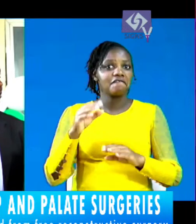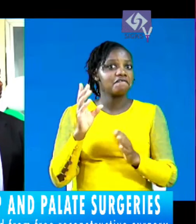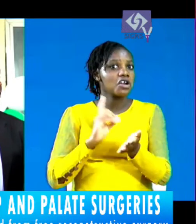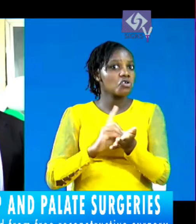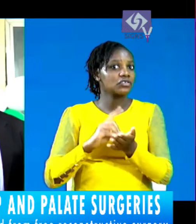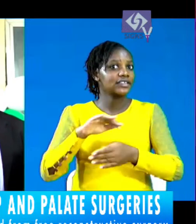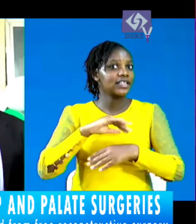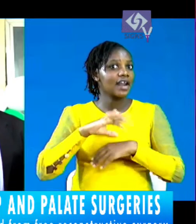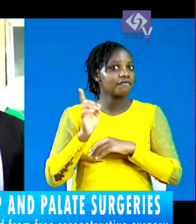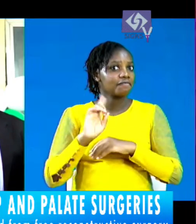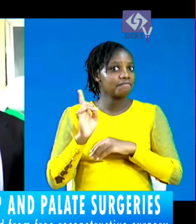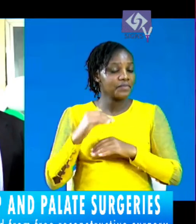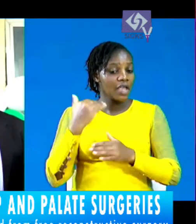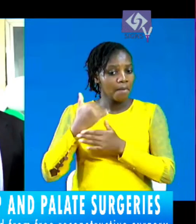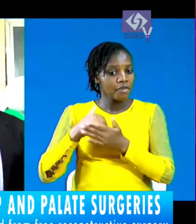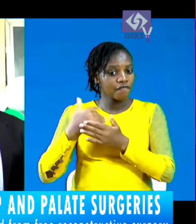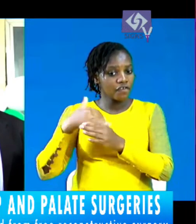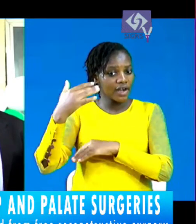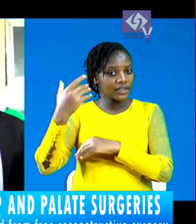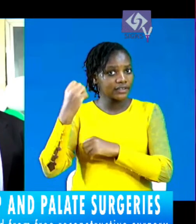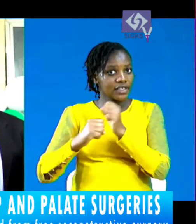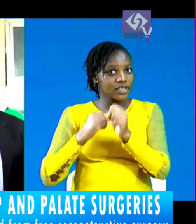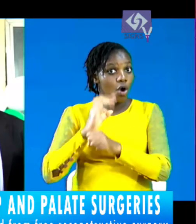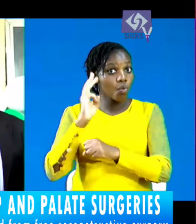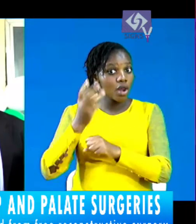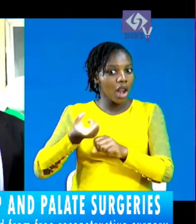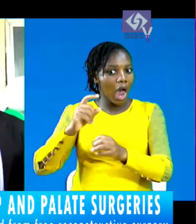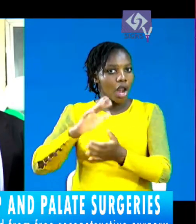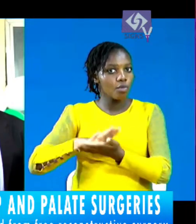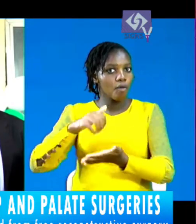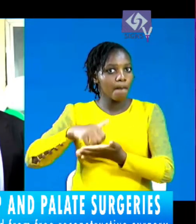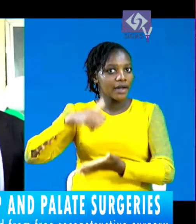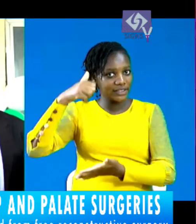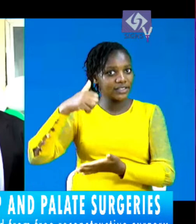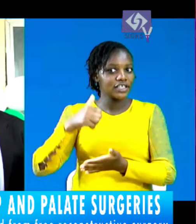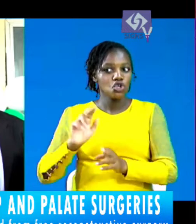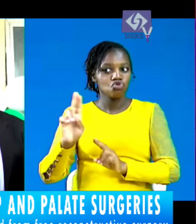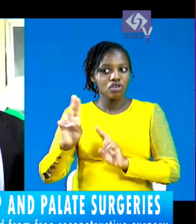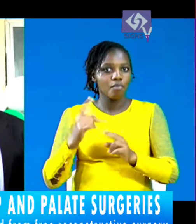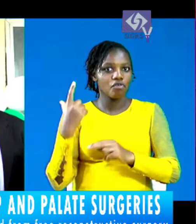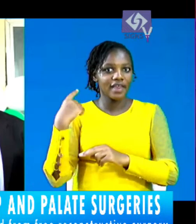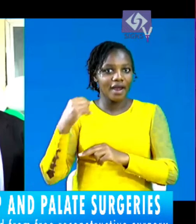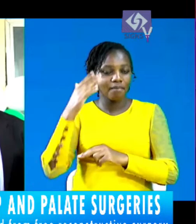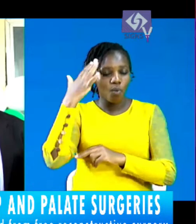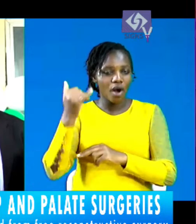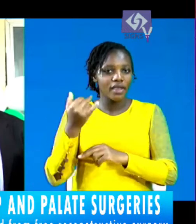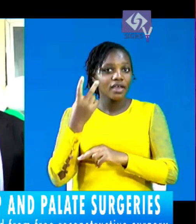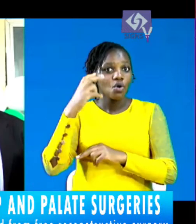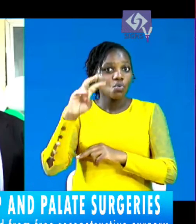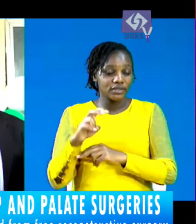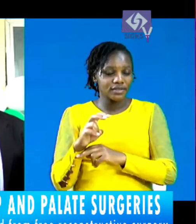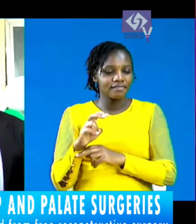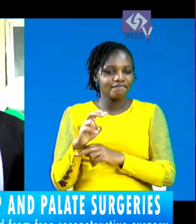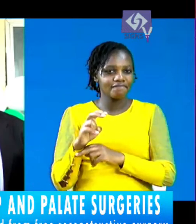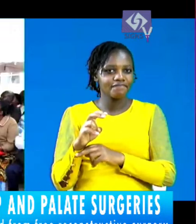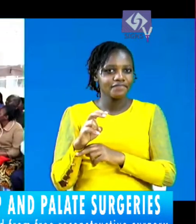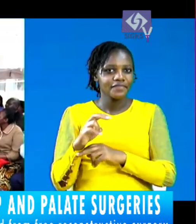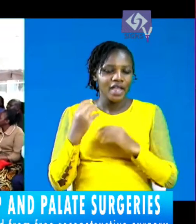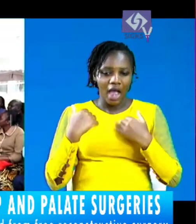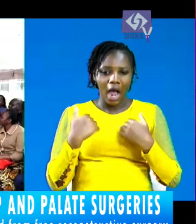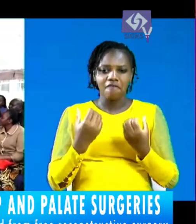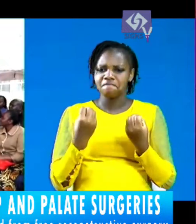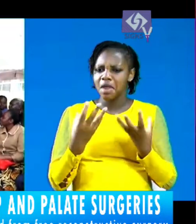mwaka ujao ufike, tutaongeza pesa kwa budget, ndio hiyo namba iwe double. Kwa sababu tumejua zahanati mingi sana ambao ziko nje ya hii